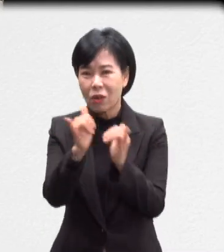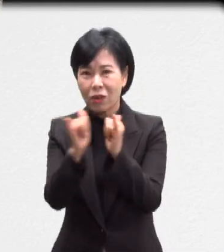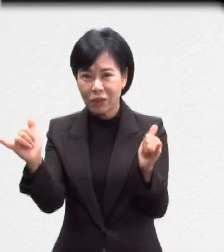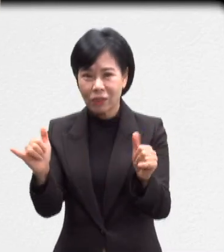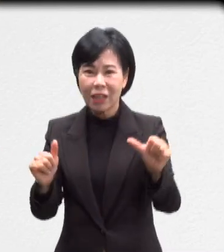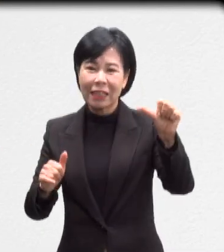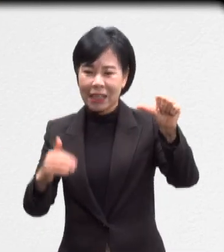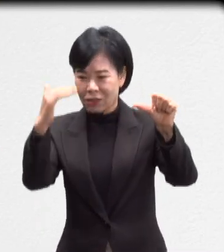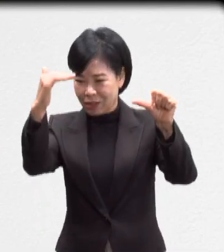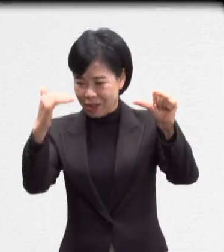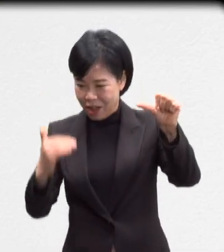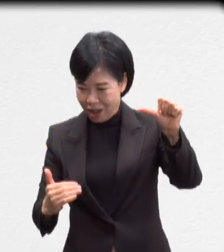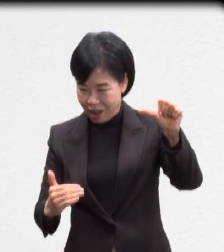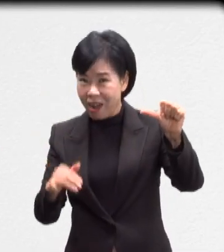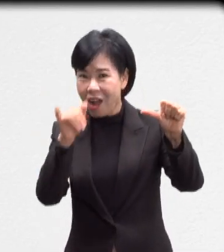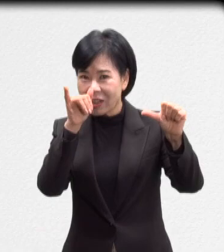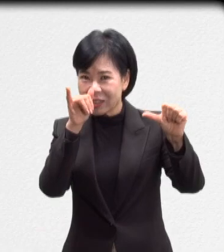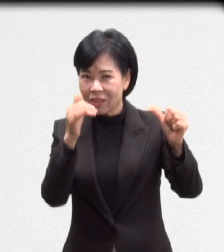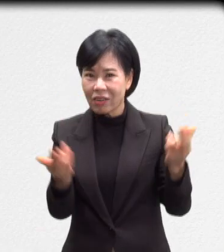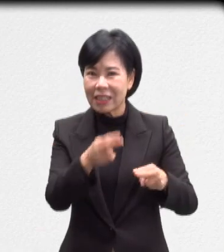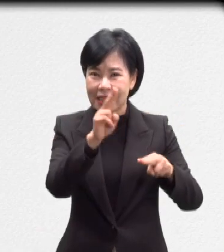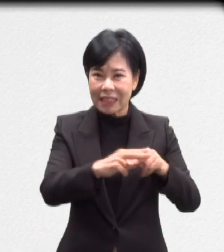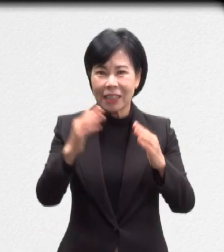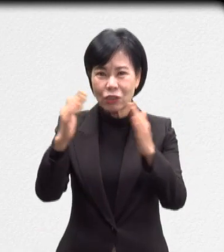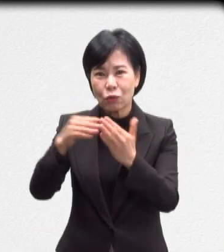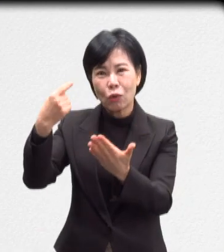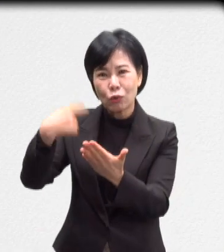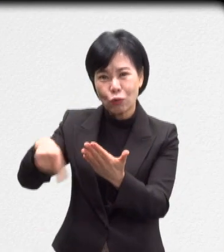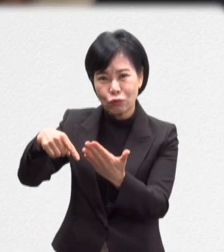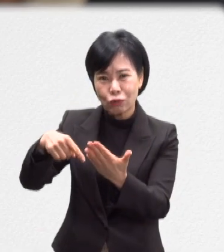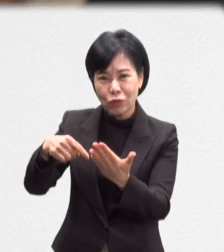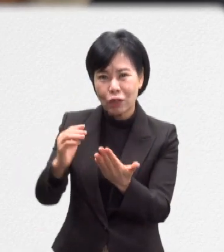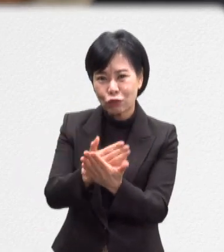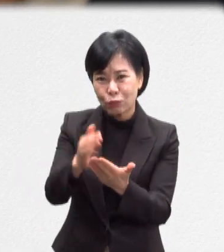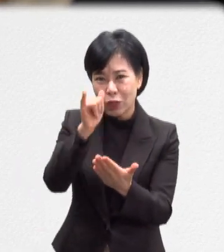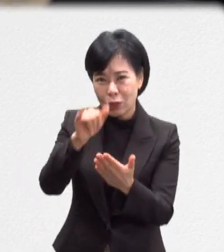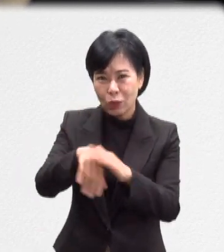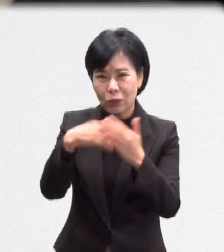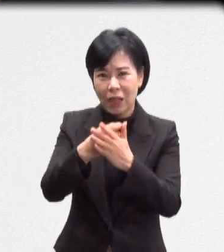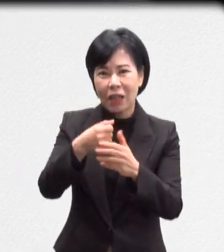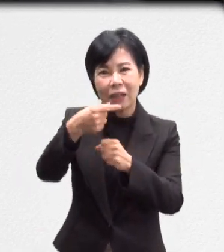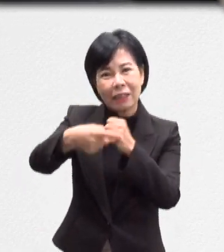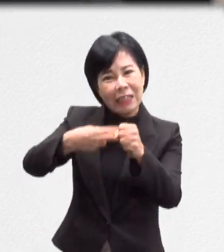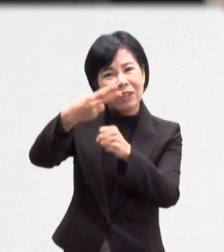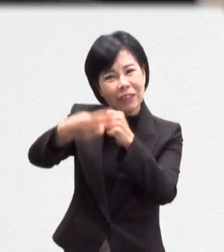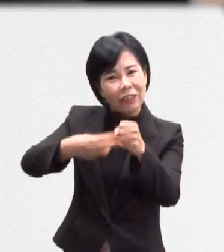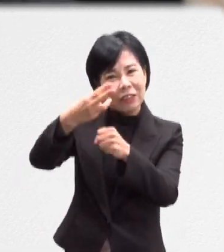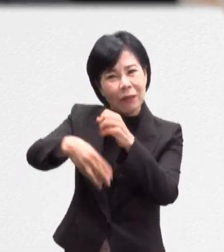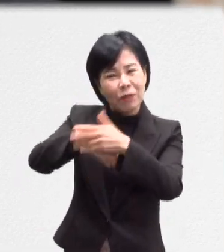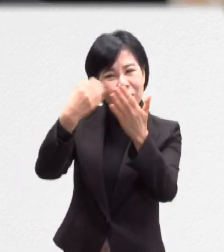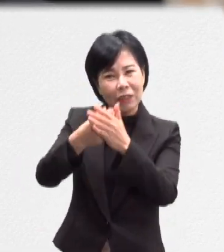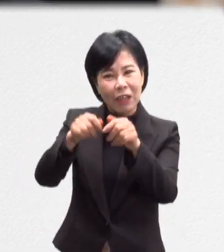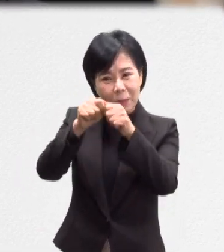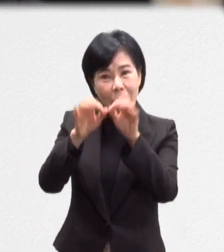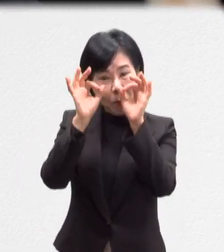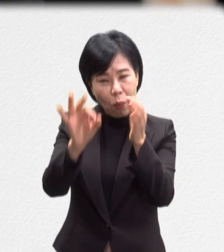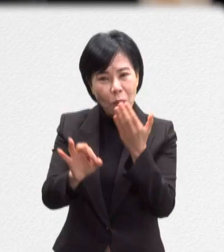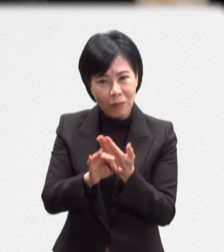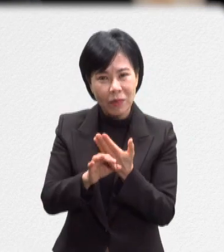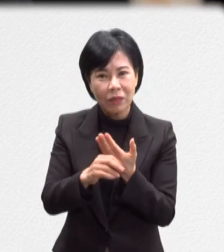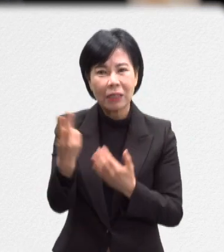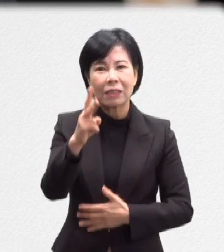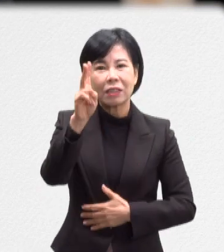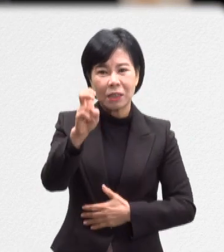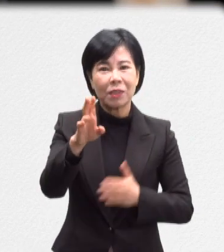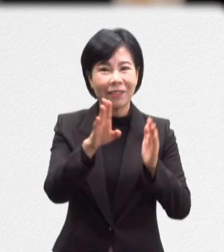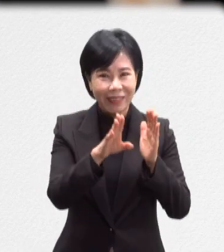개 분야로 이렇게 구분되어 있습니다. 일자리, 주거, 교육 이렇게 구분되어 있고 이걸 연도별로 그 청년 정책의 규모를 좀 살펴보면